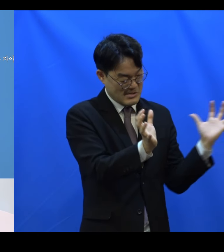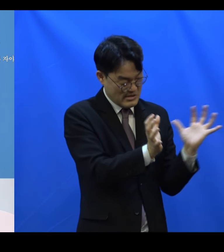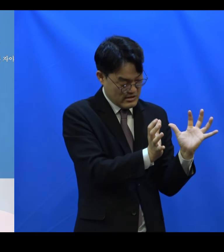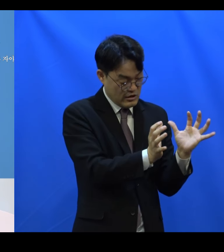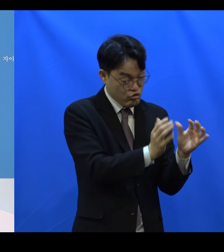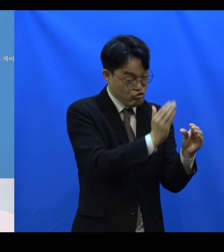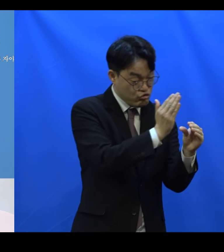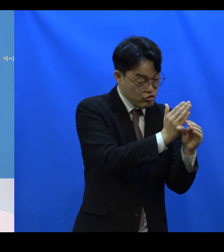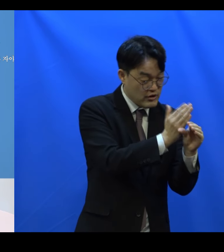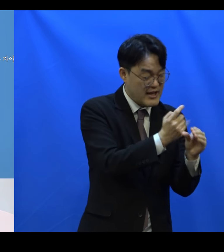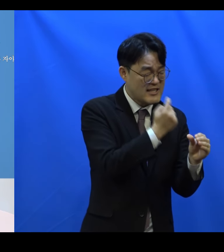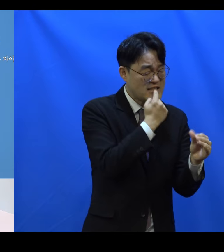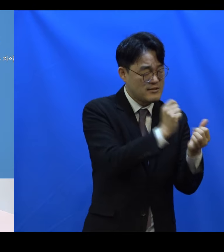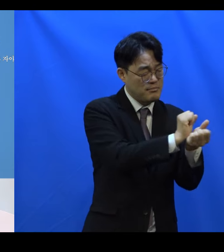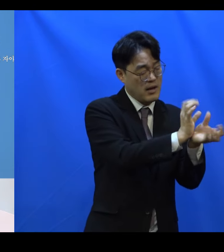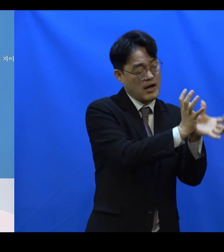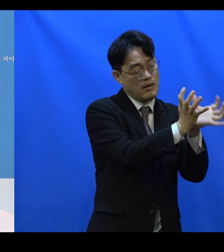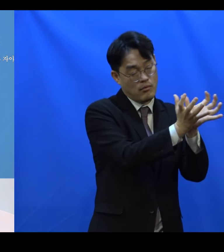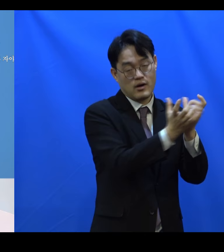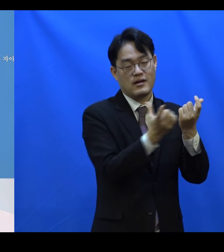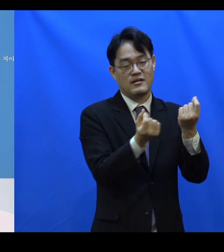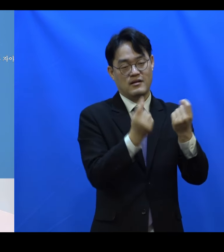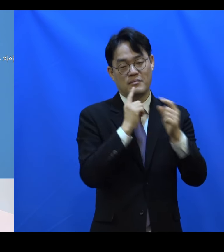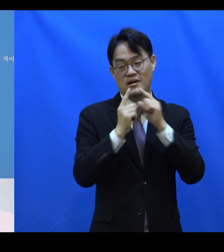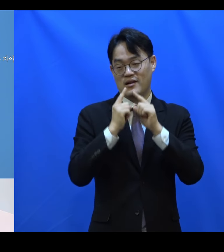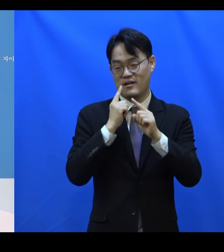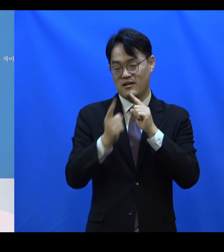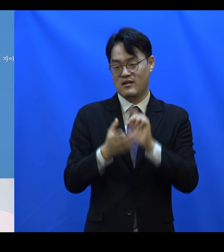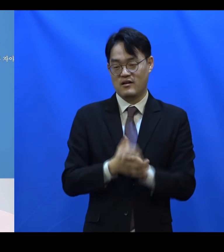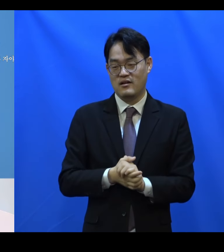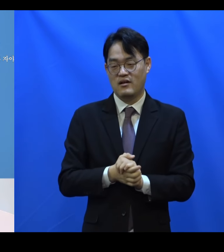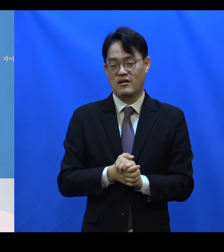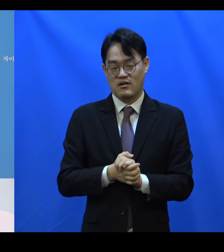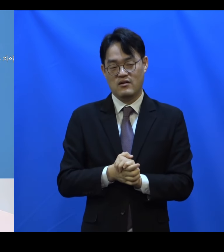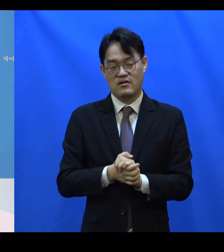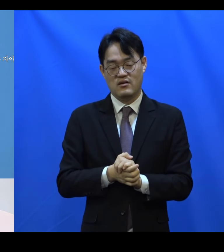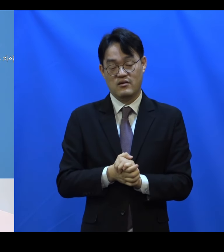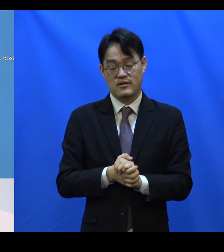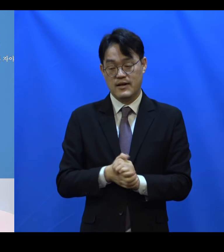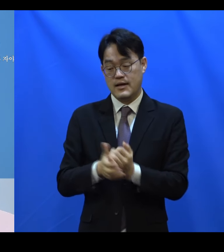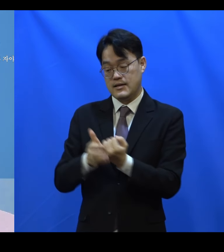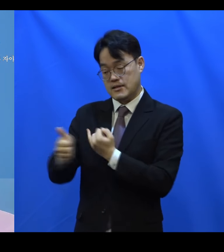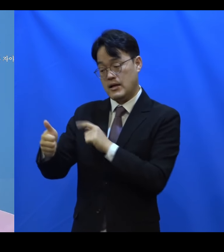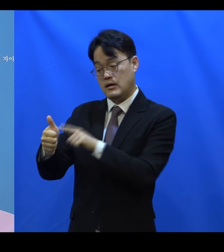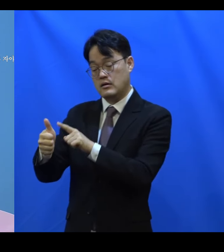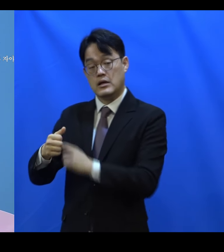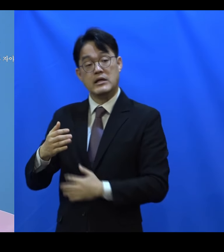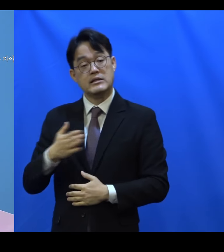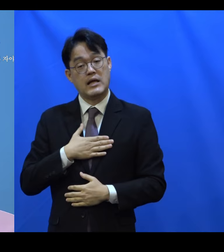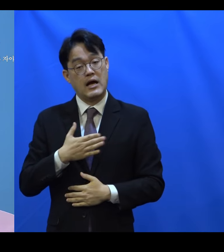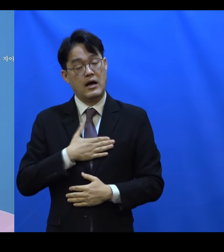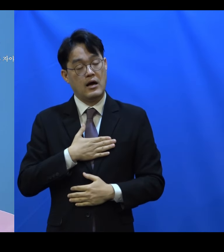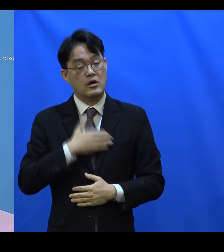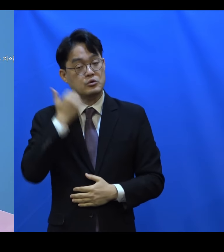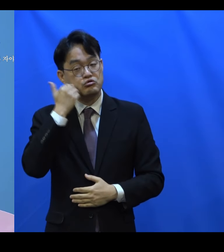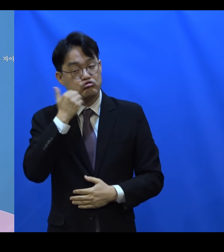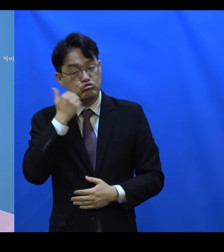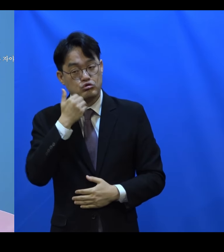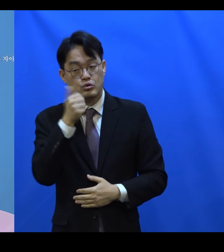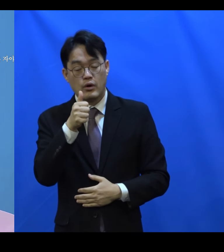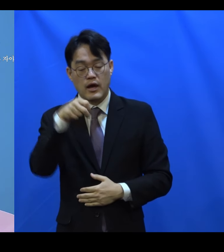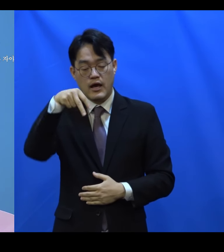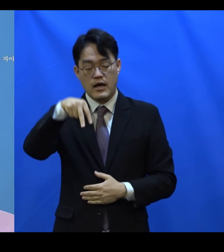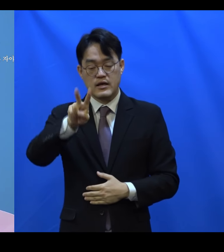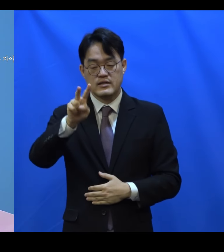관계를 잘 드러내고 있죠. 자, 여기서 첫 번째 신랑은 자신을 샤론의 수수나